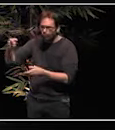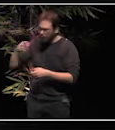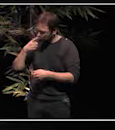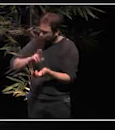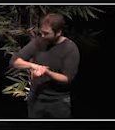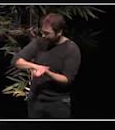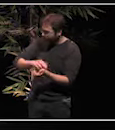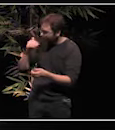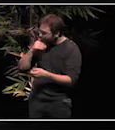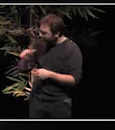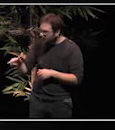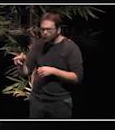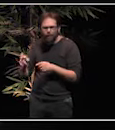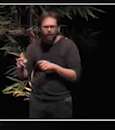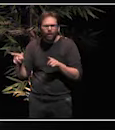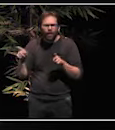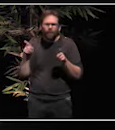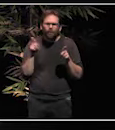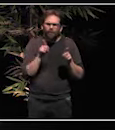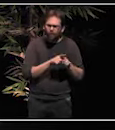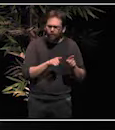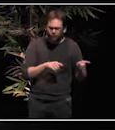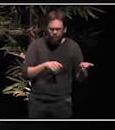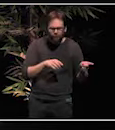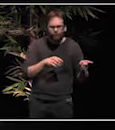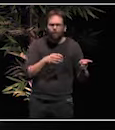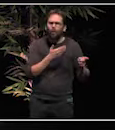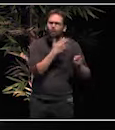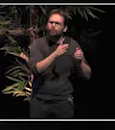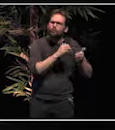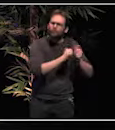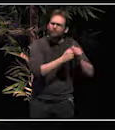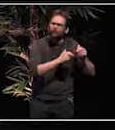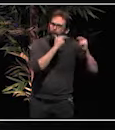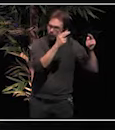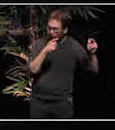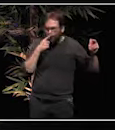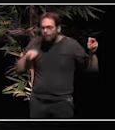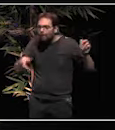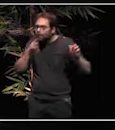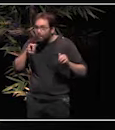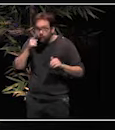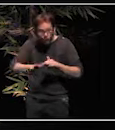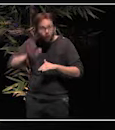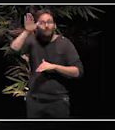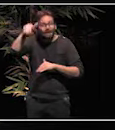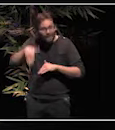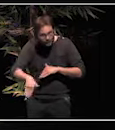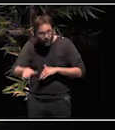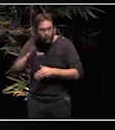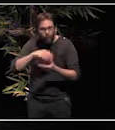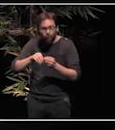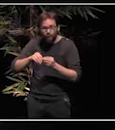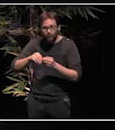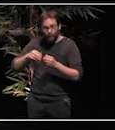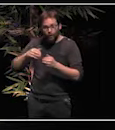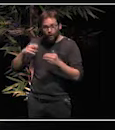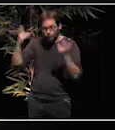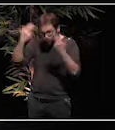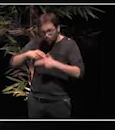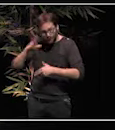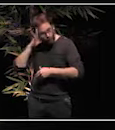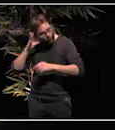course sur les barrières horaires et ils n'ont pas passé parce que du coup, il y a les montées, il y a les descentes, il y a la fatigue des nuits sans sommeil et il faut quand même se